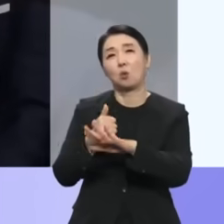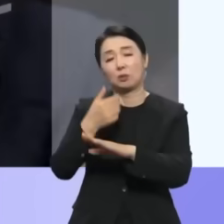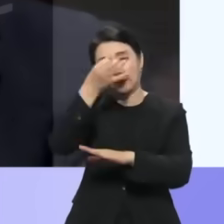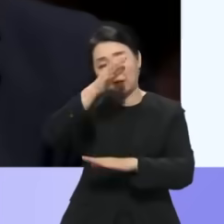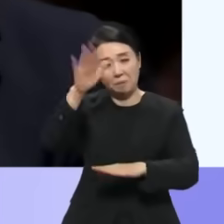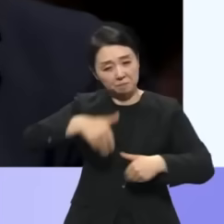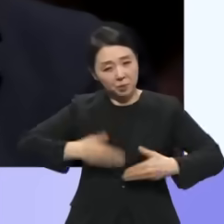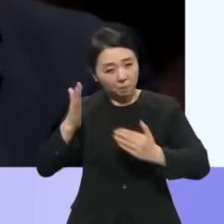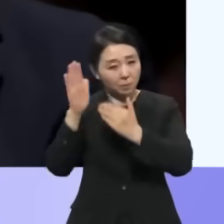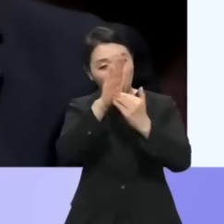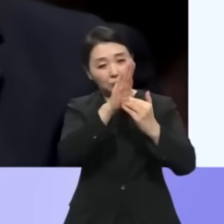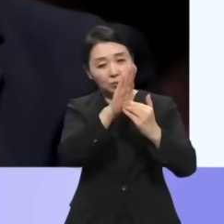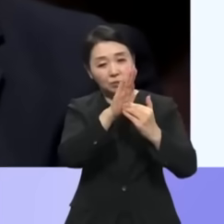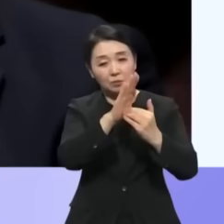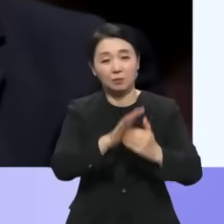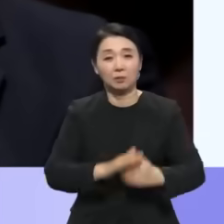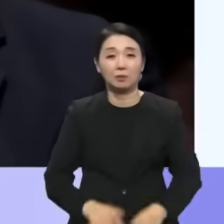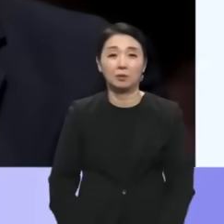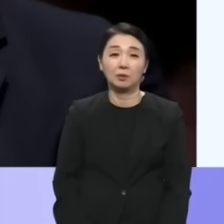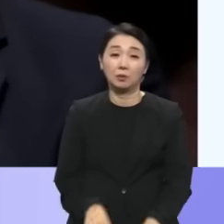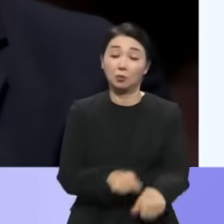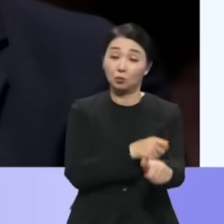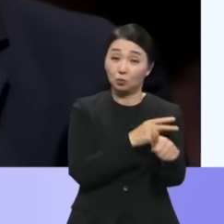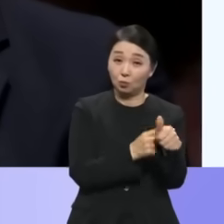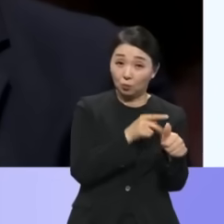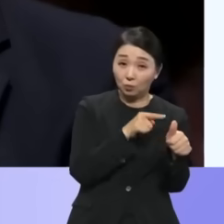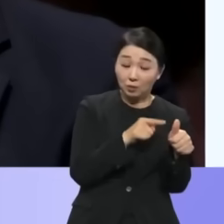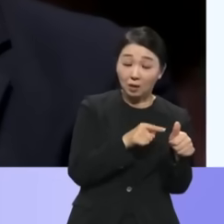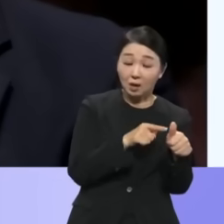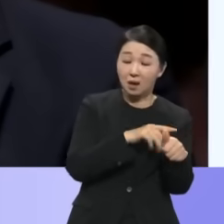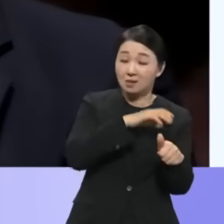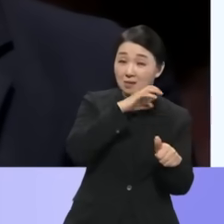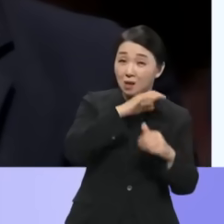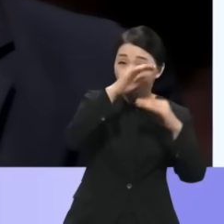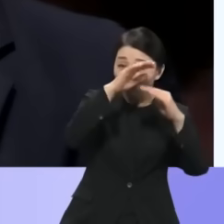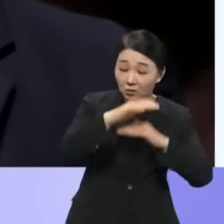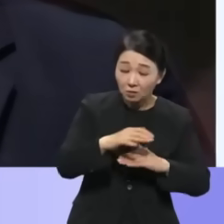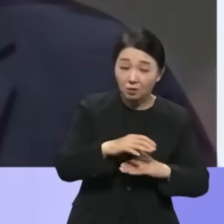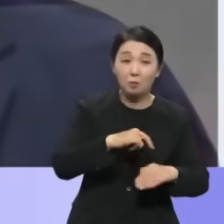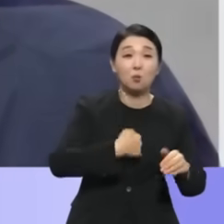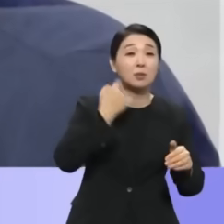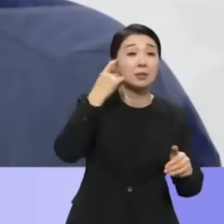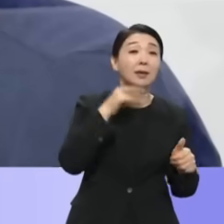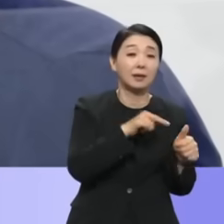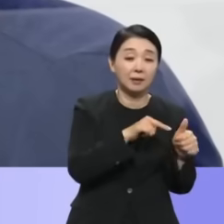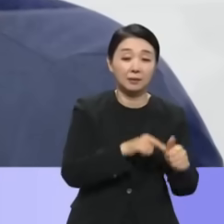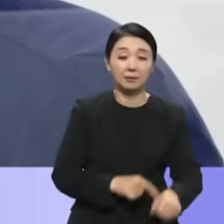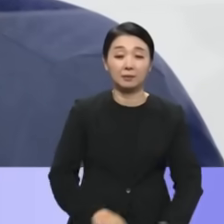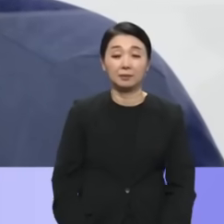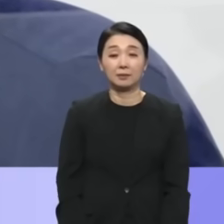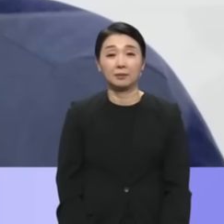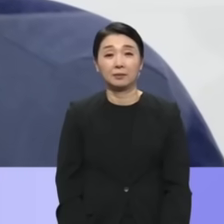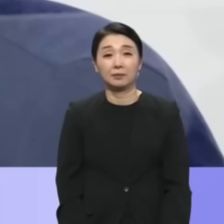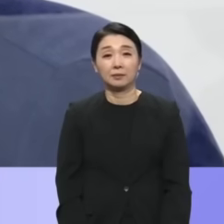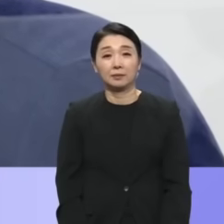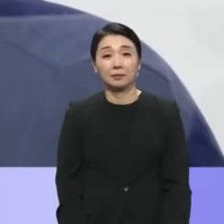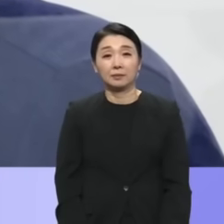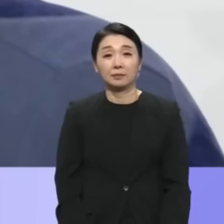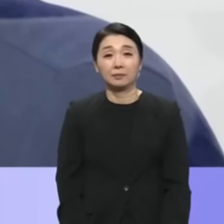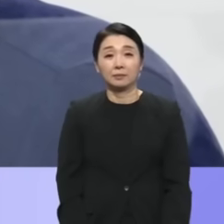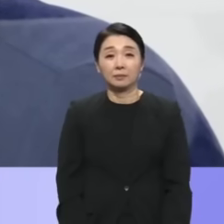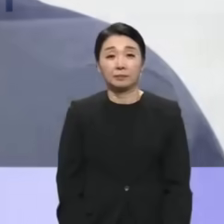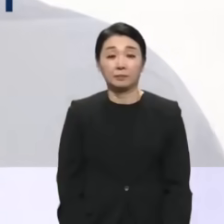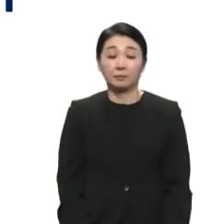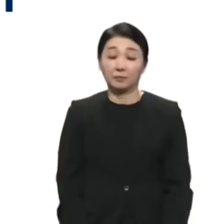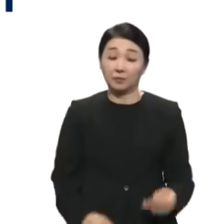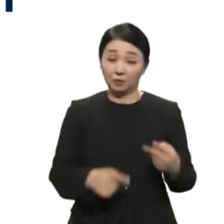했다라고 합니다 이게 이제 특수교사가 탄원서에 적은 이제 본인의 주장인 거죠네네 그 주장이 그렇게 하나 있었구요